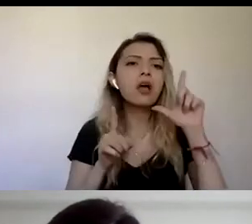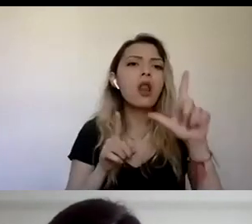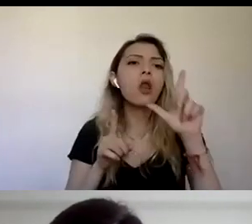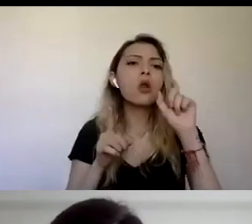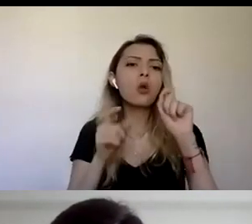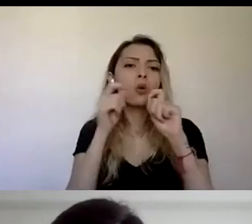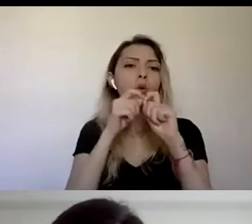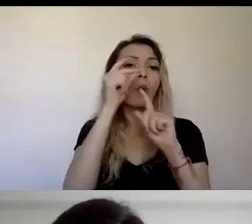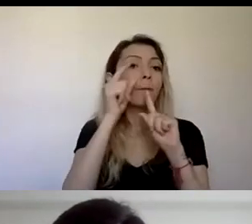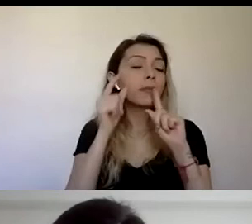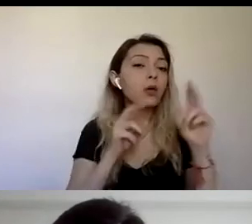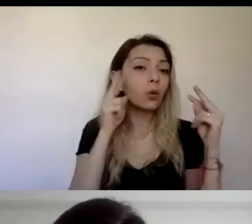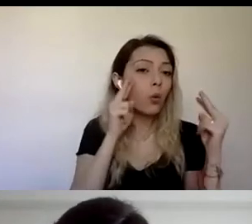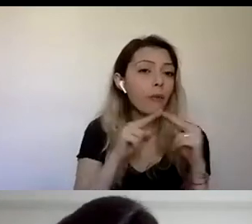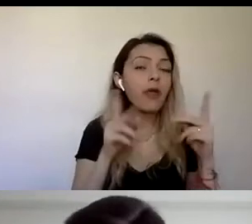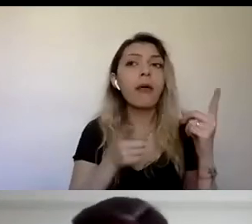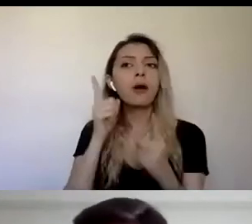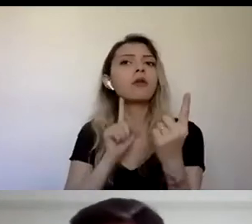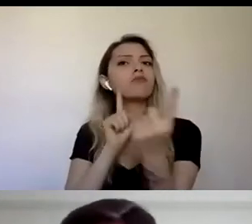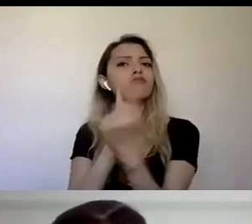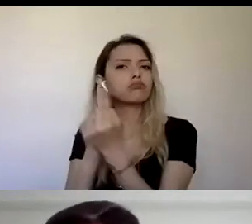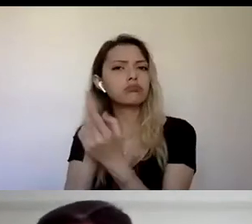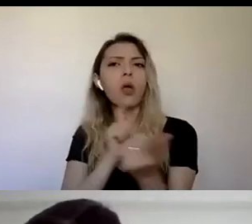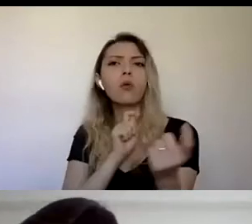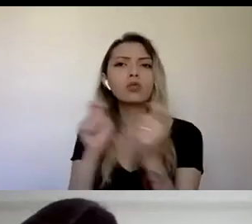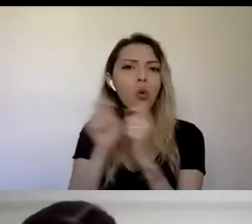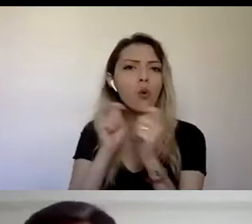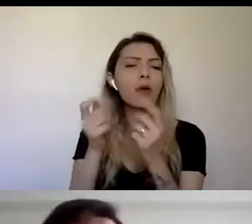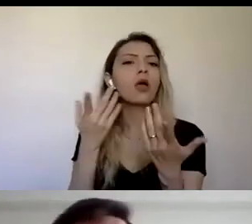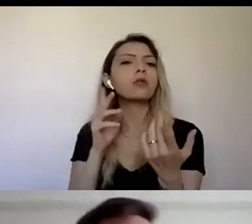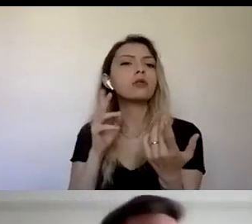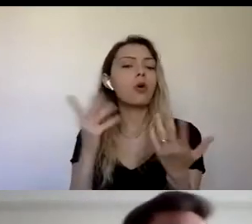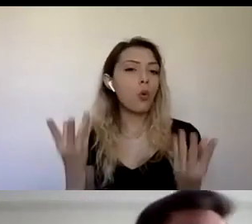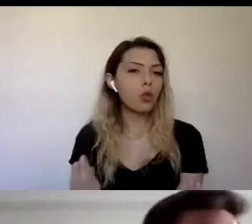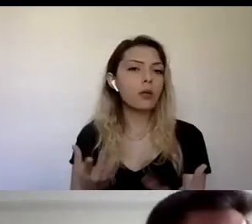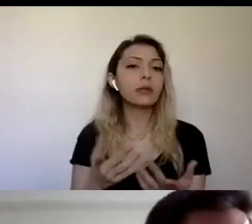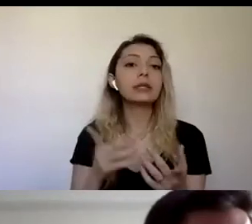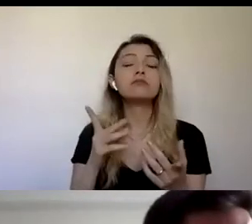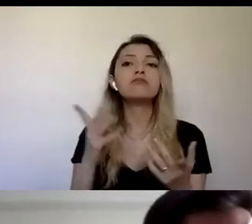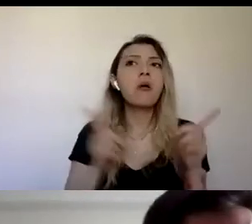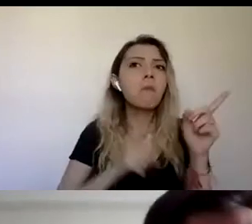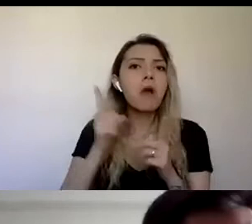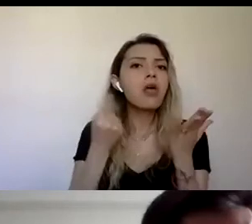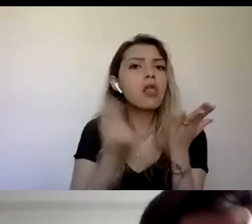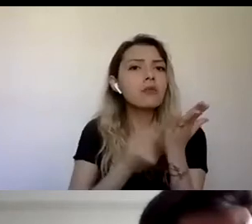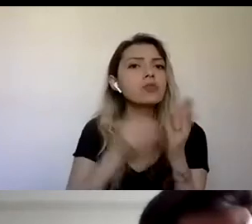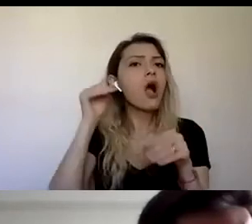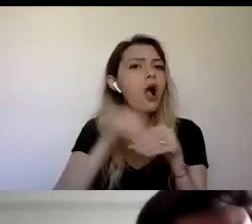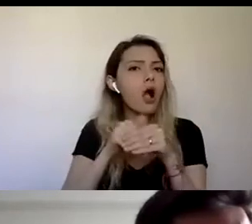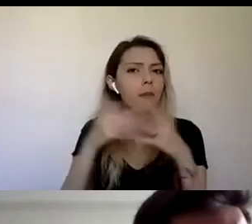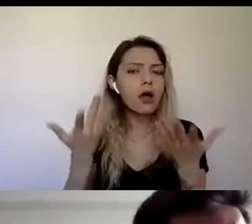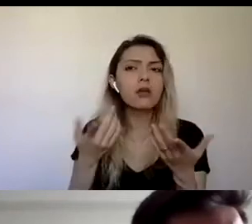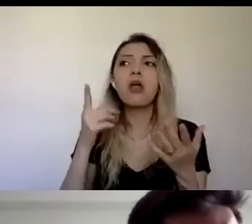ikna, müzakere görüşmeleri söz konusu olabileceği gibi, kimi zaman imza kampanyalarından toplu